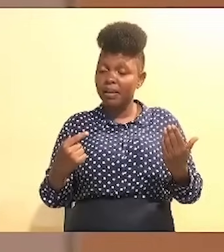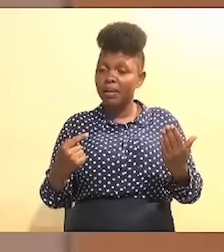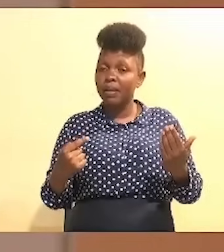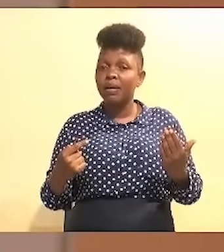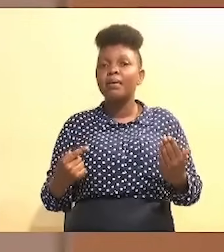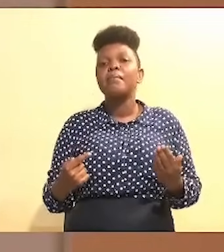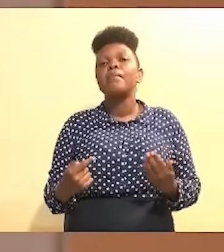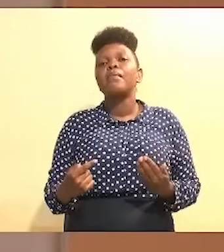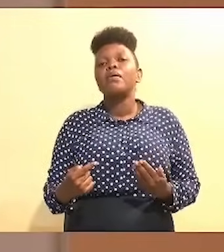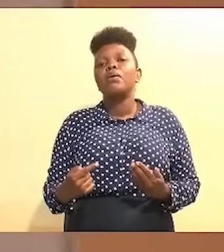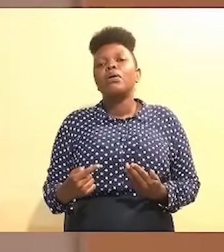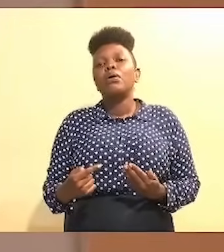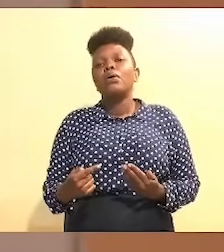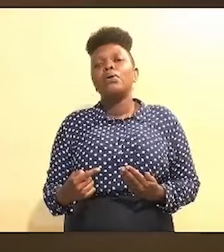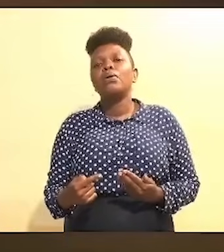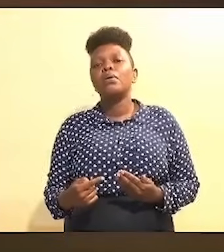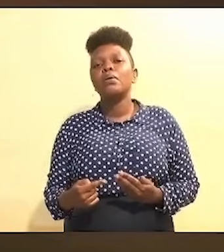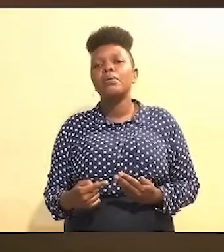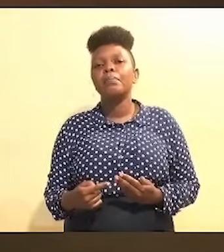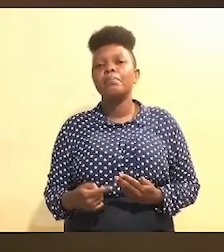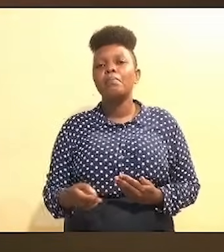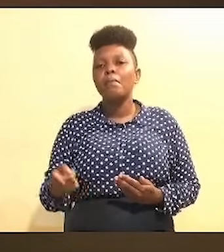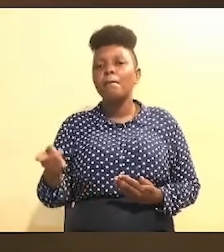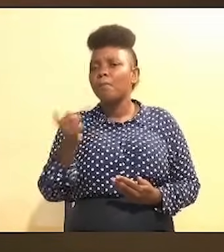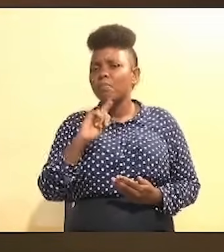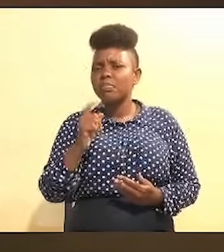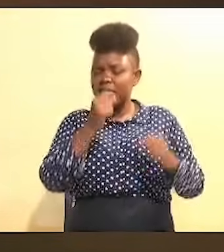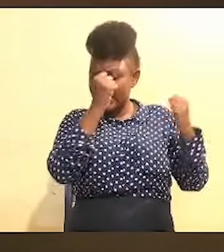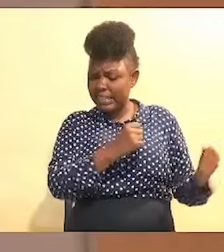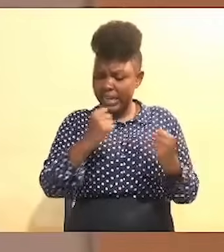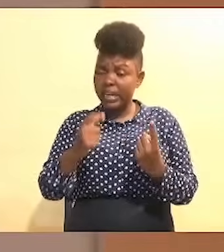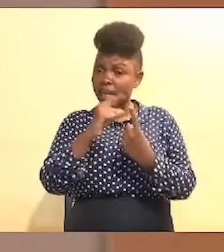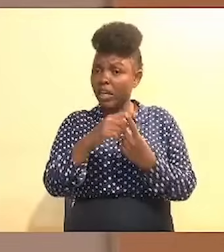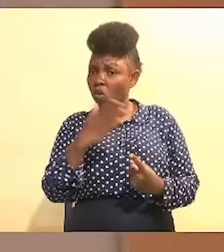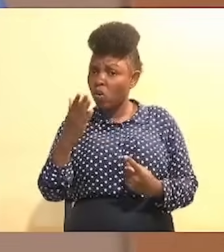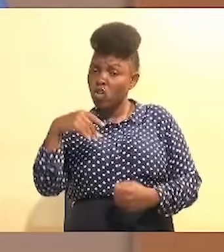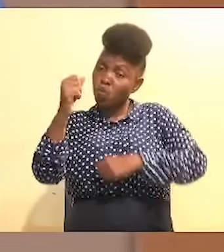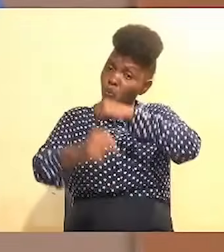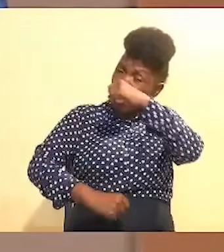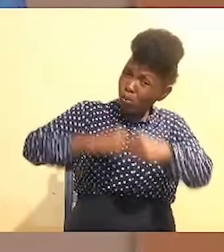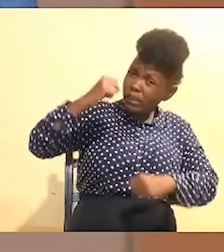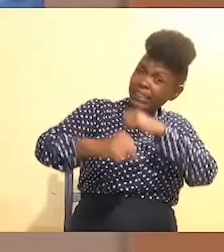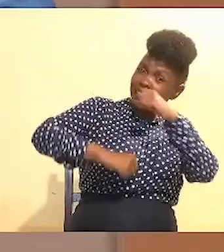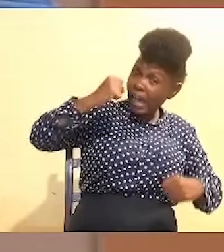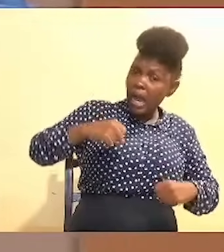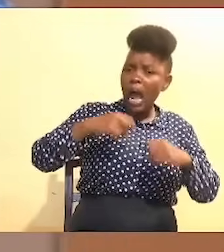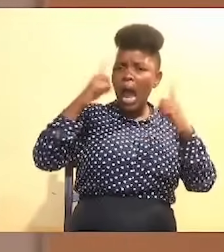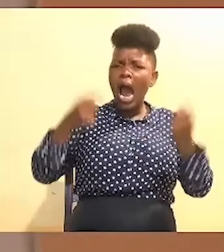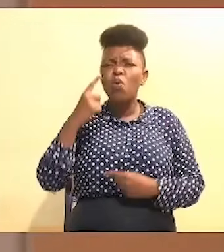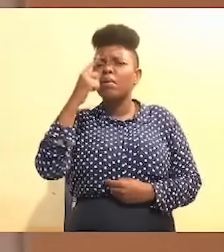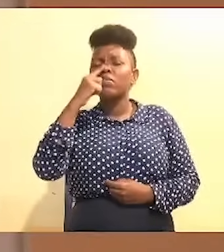utasoma kwa muda wako, mnaenda kwa haraka kidogo. Msitende neno lolote kwa kushindana wala kwa majivuno, bali